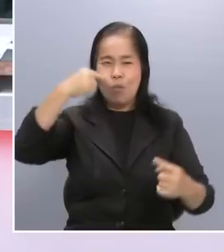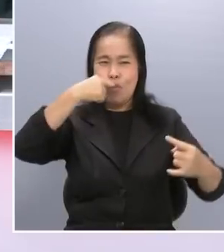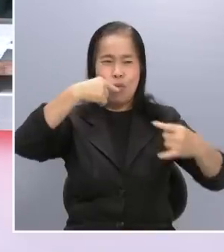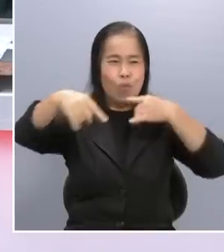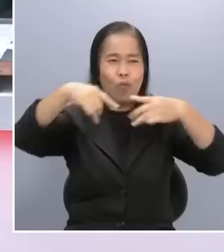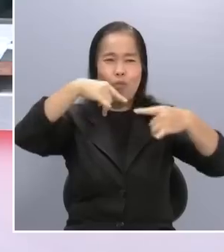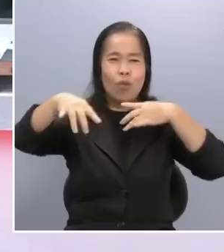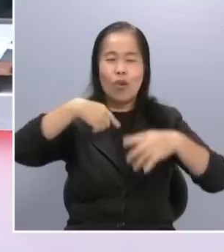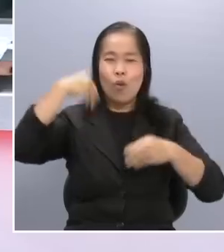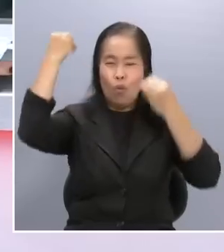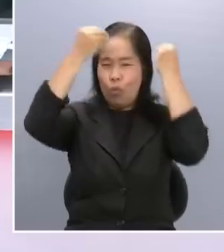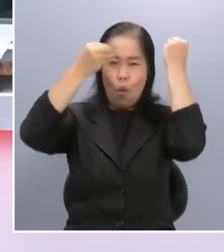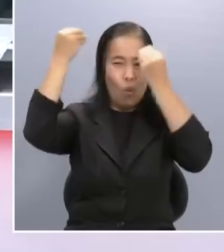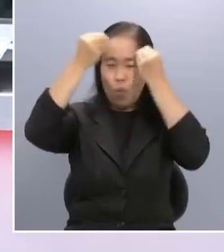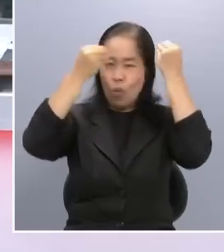งงไปหมดเลยเนี่ย